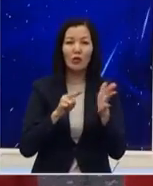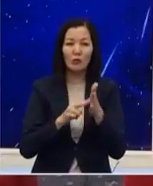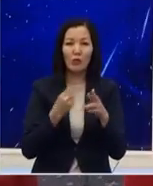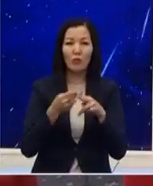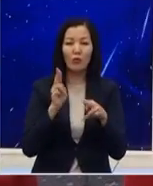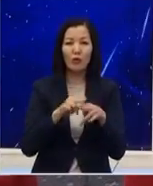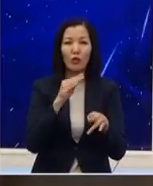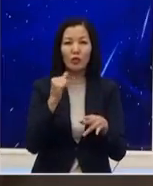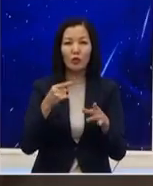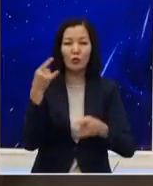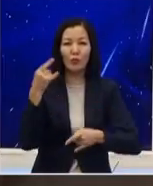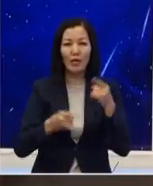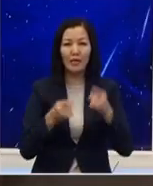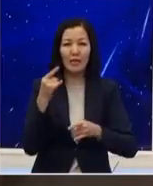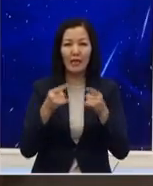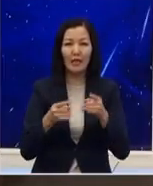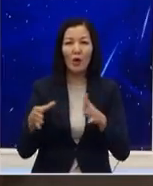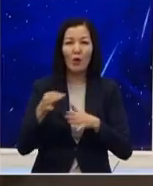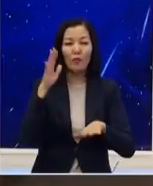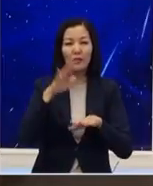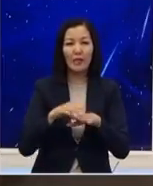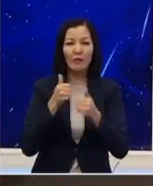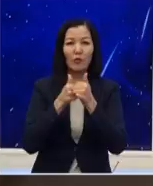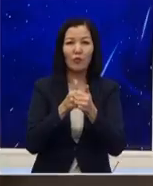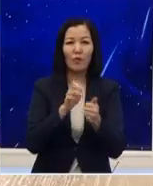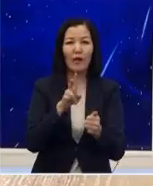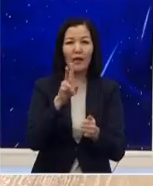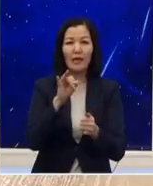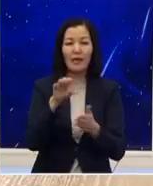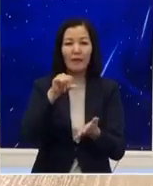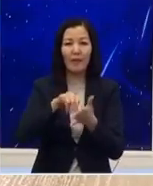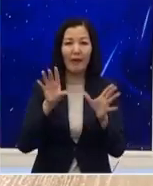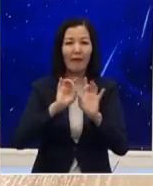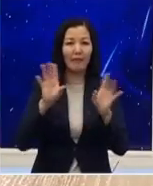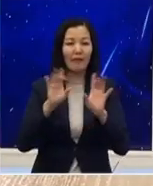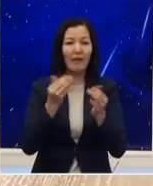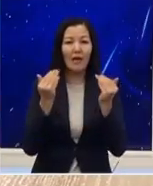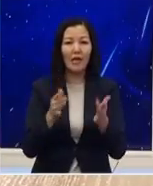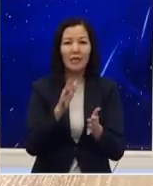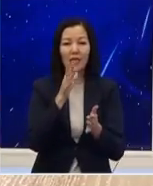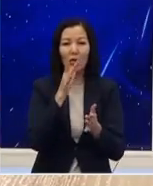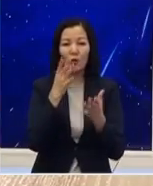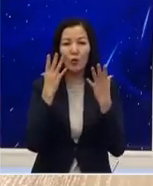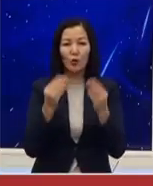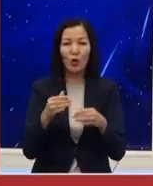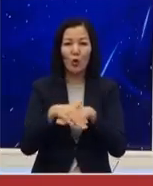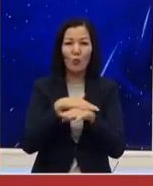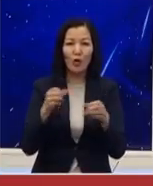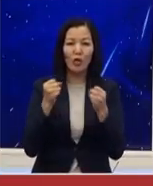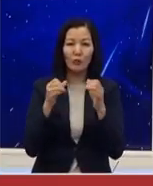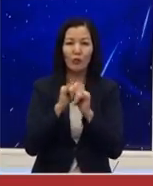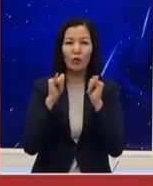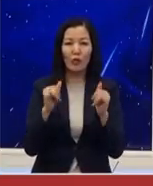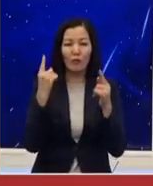жоспарланған. Бұл туралы Жетісу медиа ақпараттық алаңында облыс әкімінің орынбасары Рустам Әли баяндады. Қазіргі таңда бұқаралық спортты